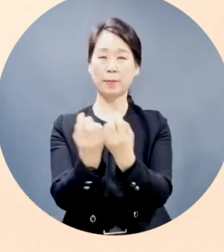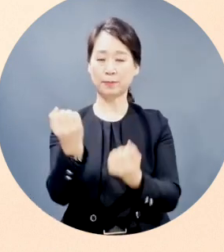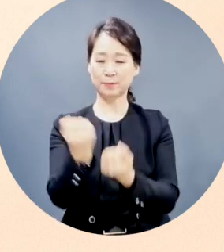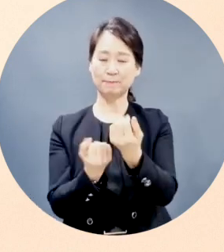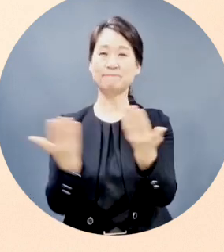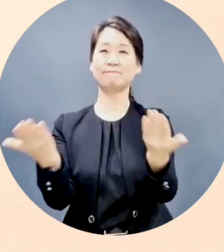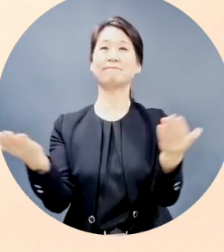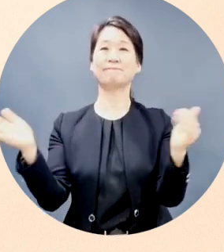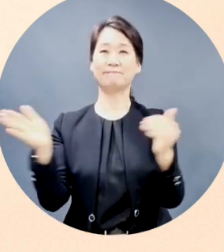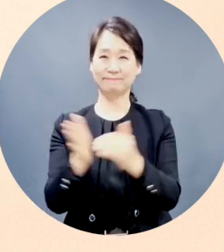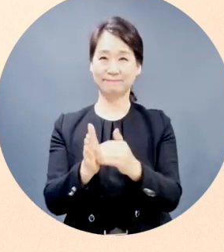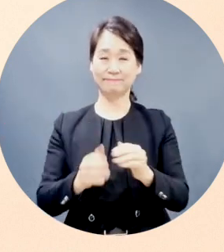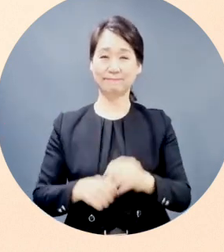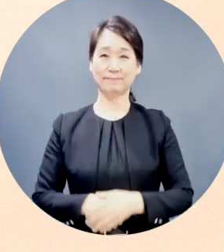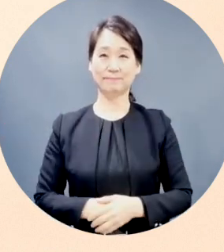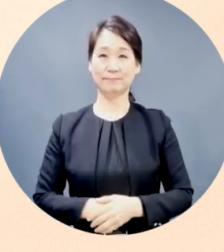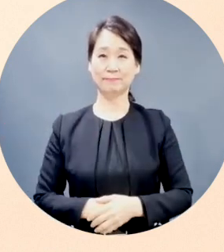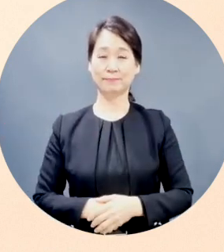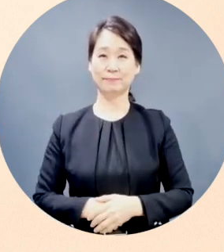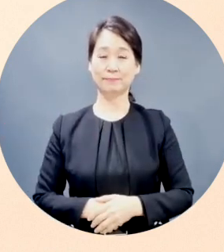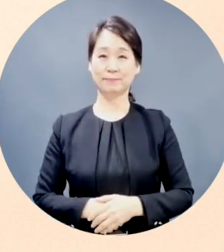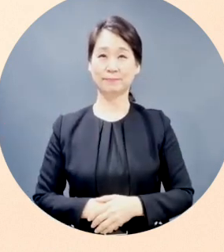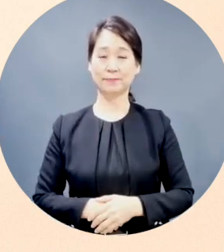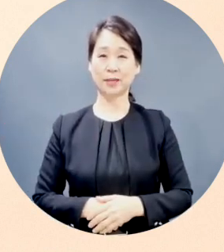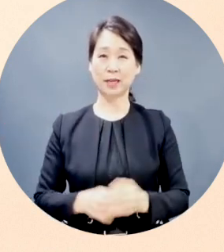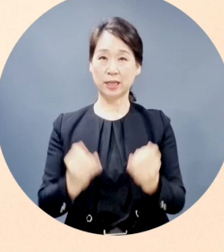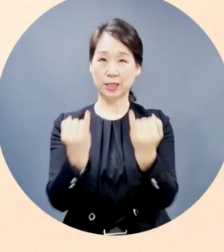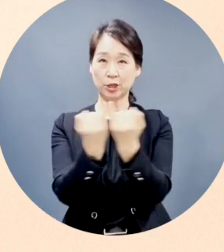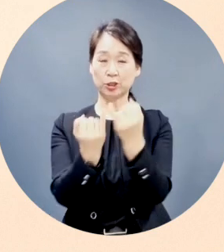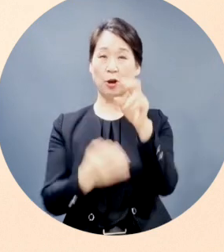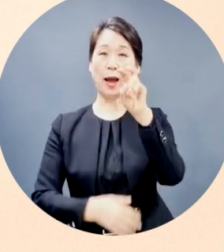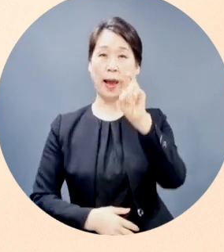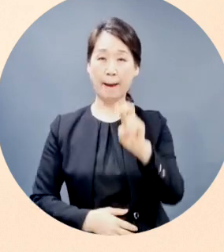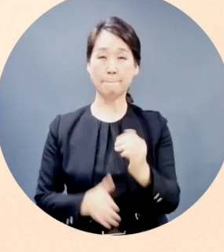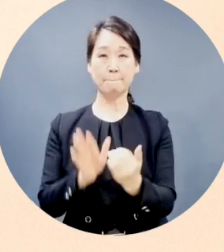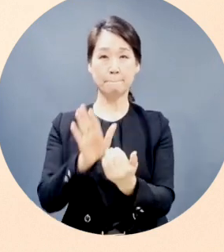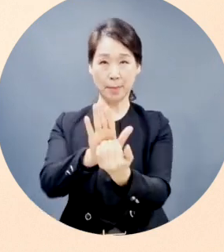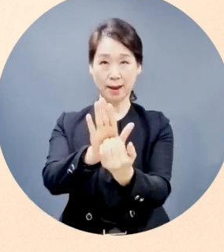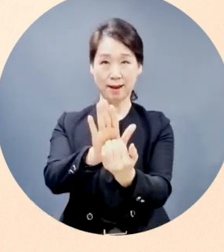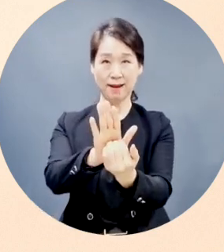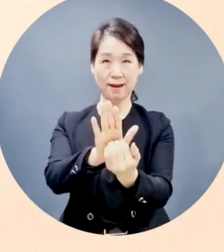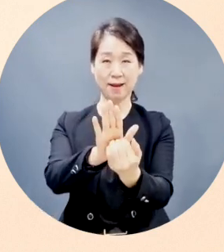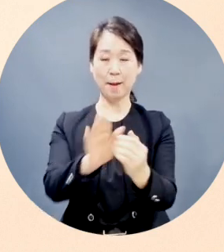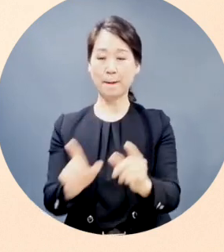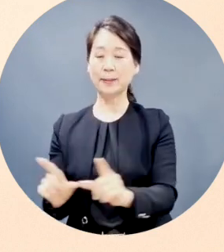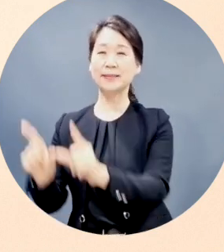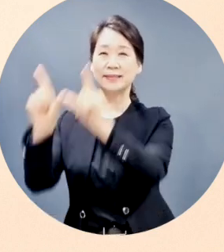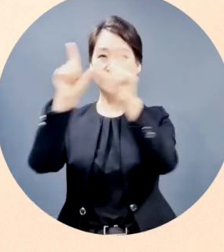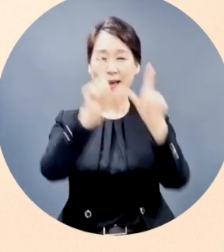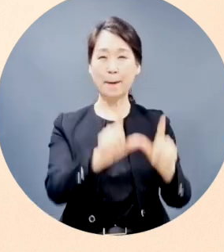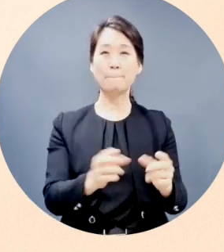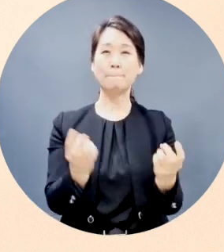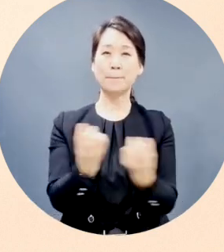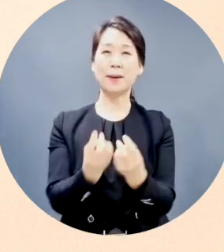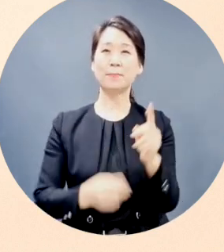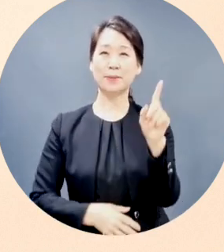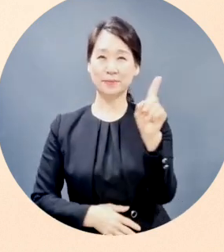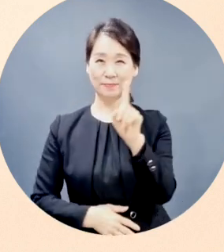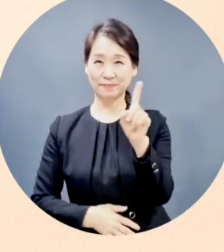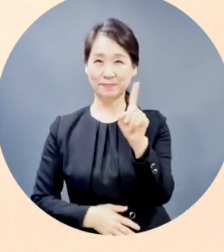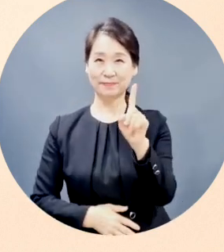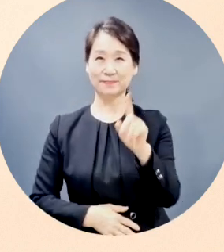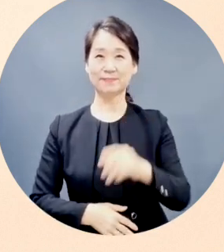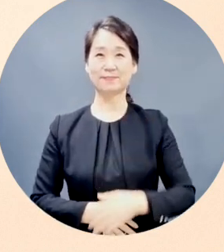대해 알아보았습니다. 그럼 유방암과 자궁경부암 등 여성암을 예방하는 생활 습관에는 어떤 것들이